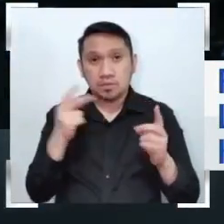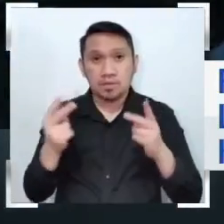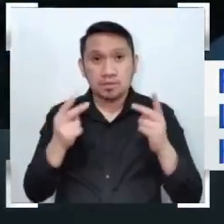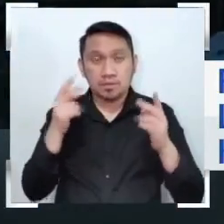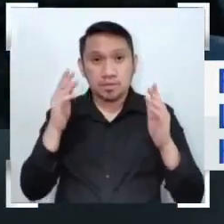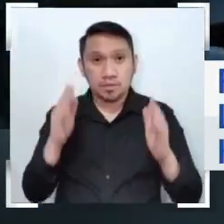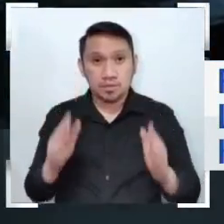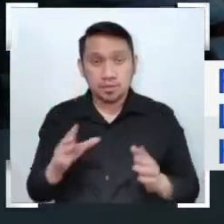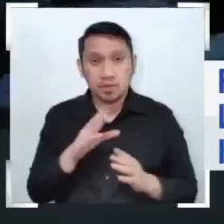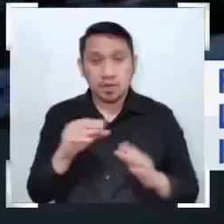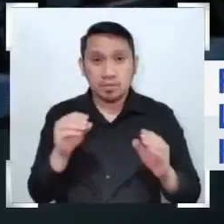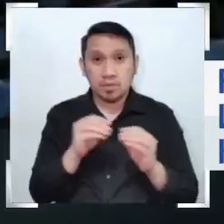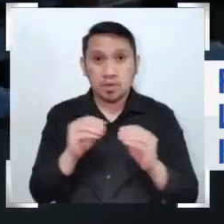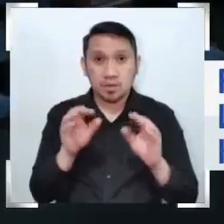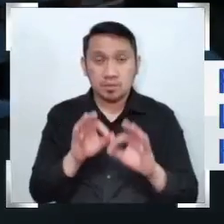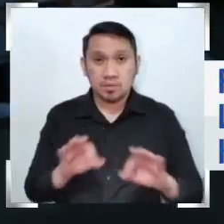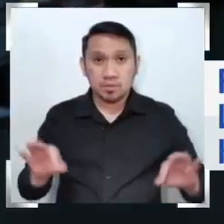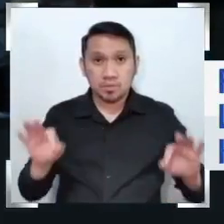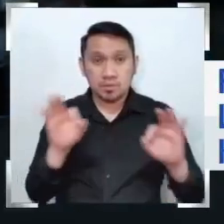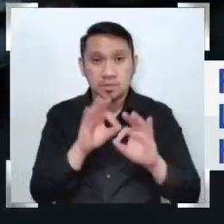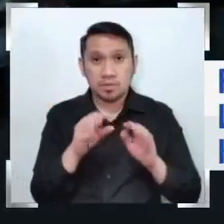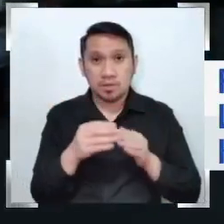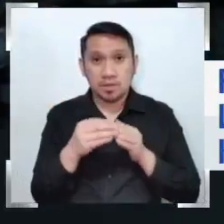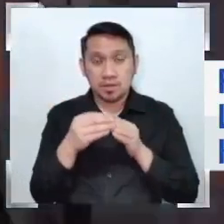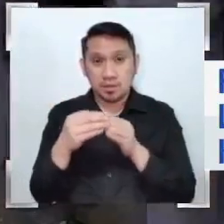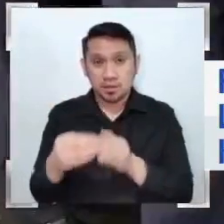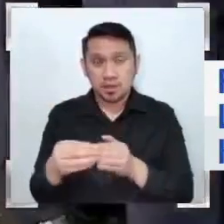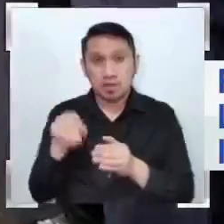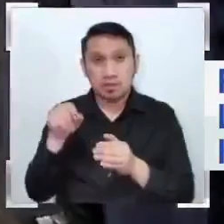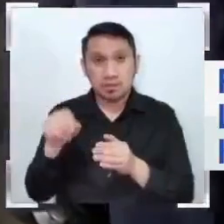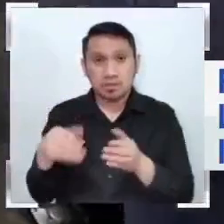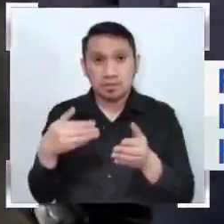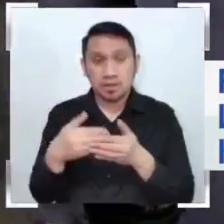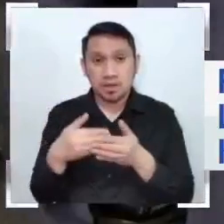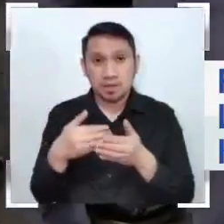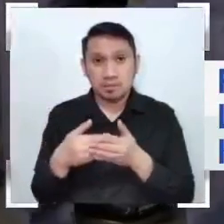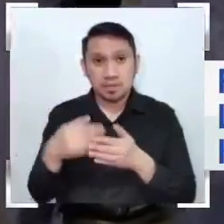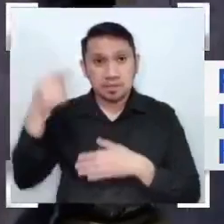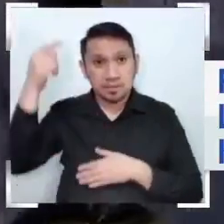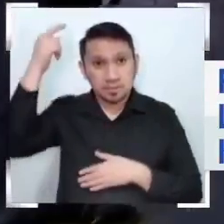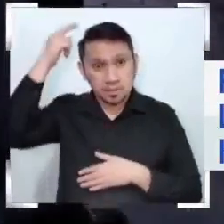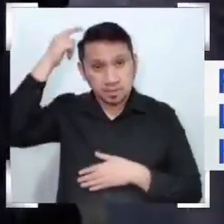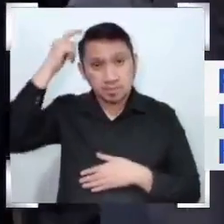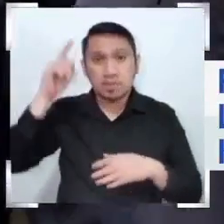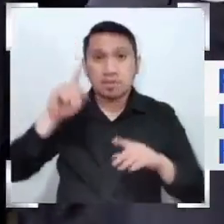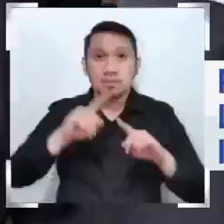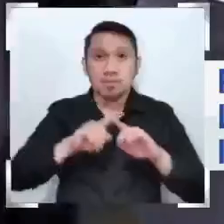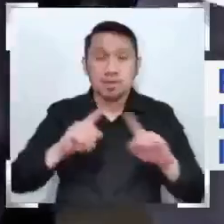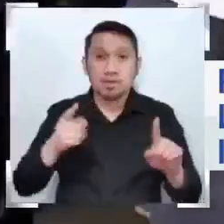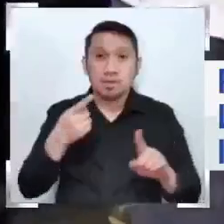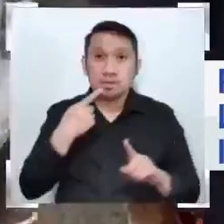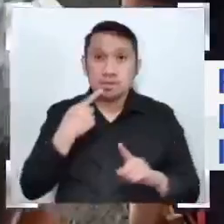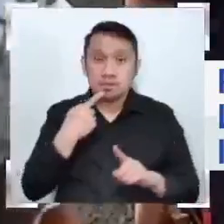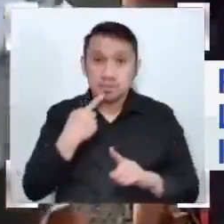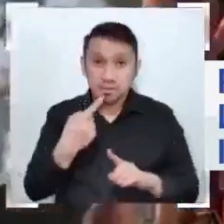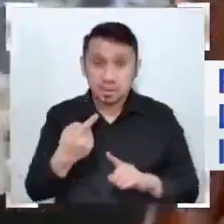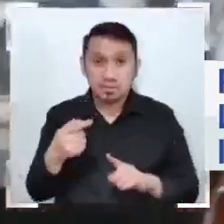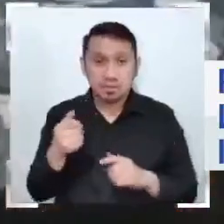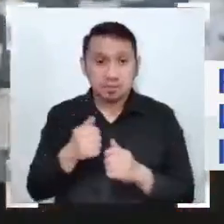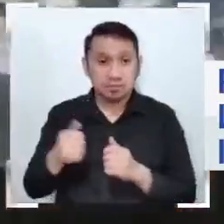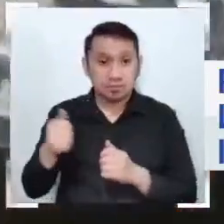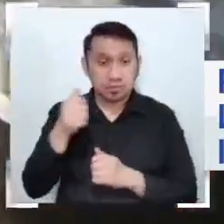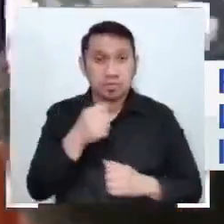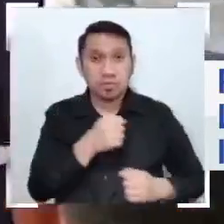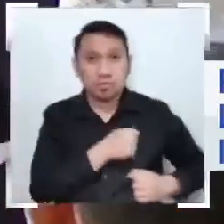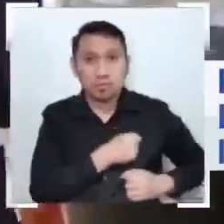sa lahat, gabay sa mga naglalayag malapit sa Batanes. Pero ayon kay PCG Commandant Admiral Artemio Abu, may isa pang